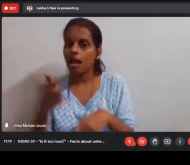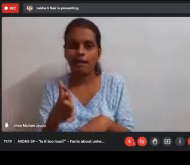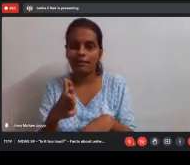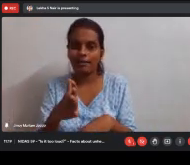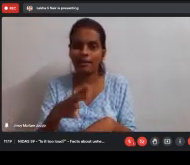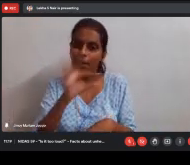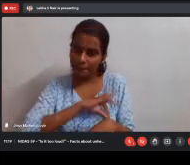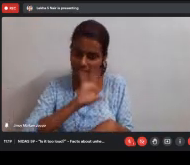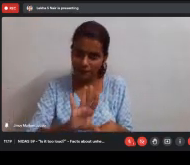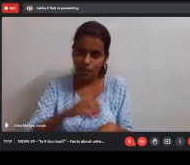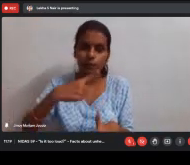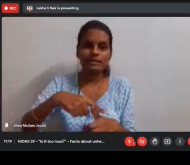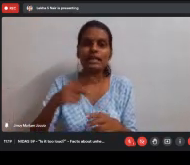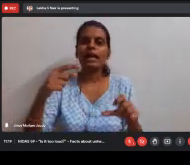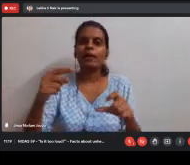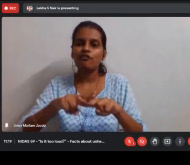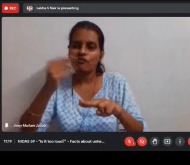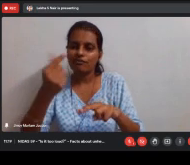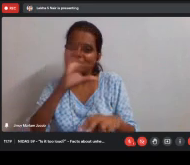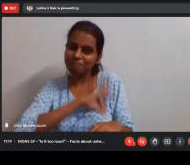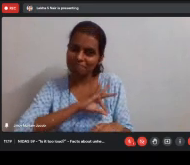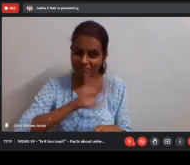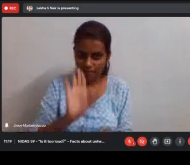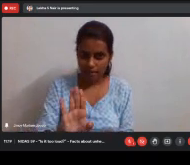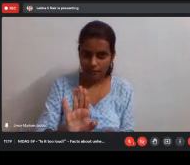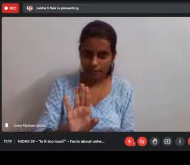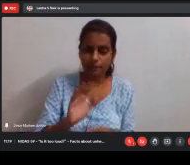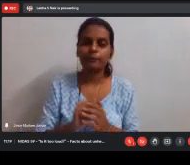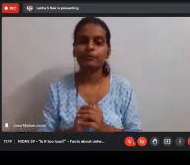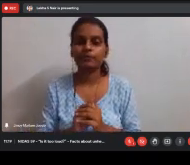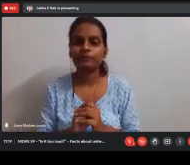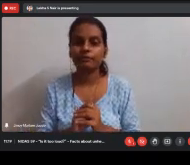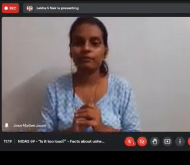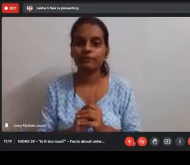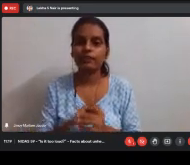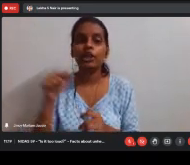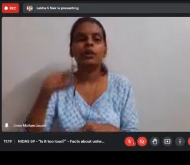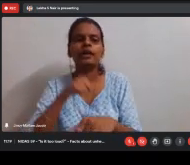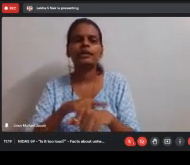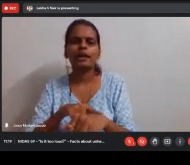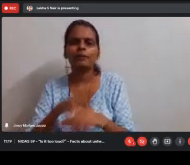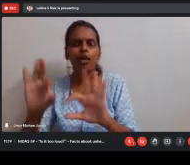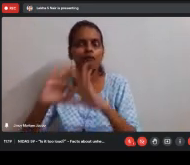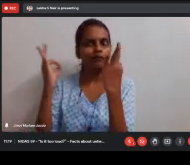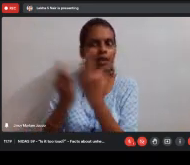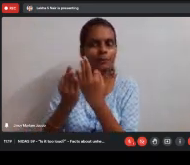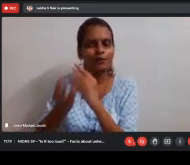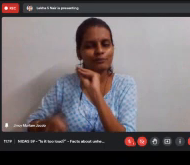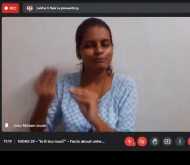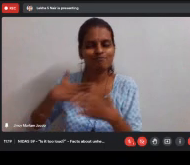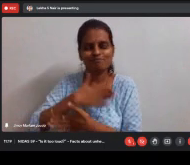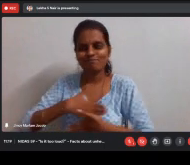വശങ്ങളുണ്ട്. കാരണം എന്ന് വെച്ച് കഴിഞ്ഞാൽ വീട്ടിൽ തന്നെ ഇരുന്ന് നമുക്ക് ജോലി ചെയ്യാൻ സാധിക്കുന്നു, നമ്മളുടെ സമയത്തിനനുസരിച്ച് നമുക്കത് ക്രമീകരിക്കാൻ പറ്റുന്നുണ്ട്,